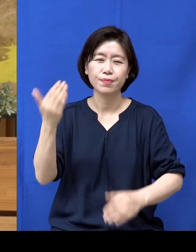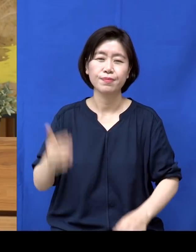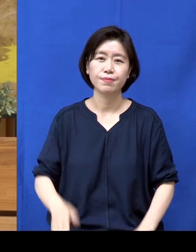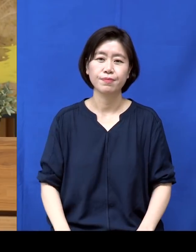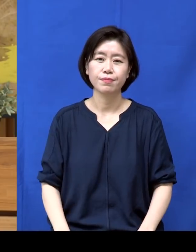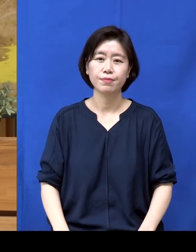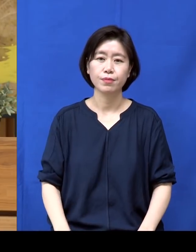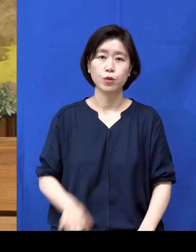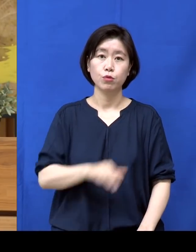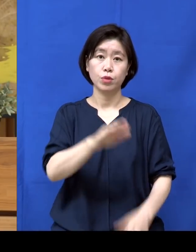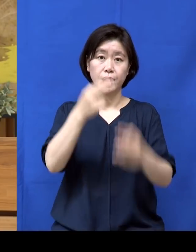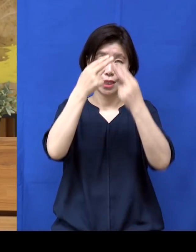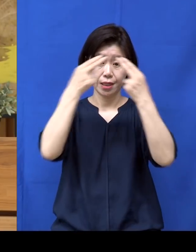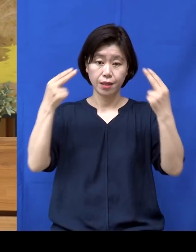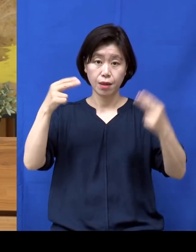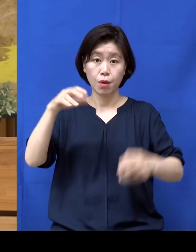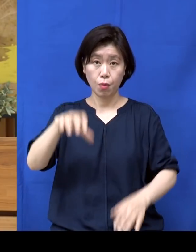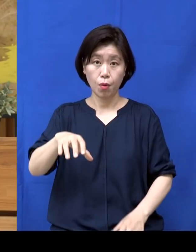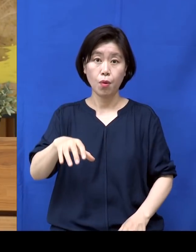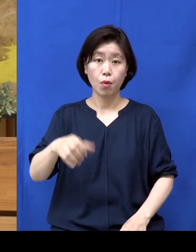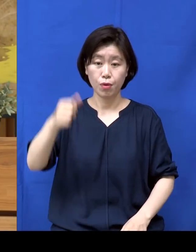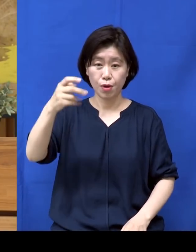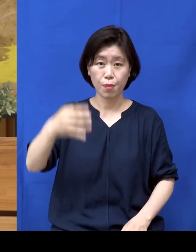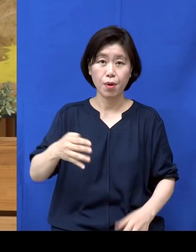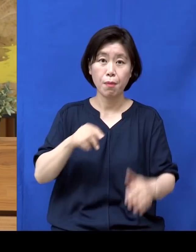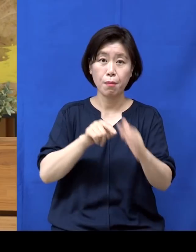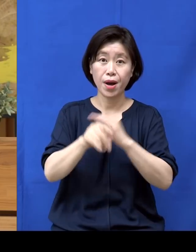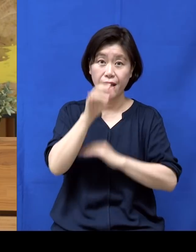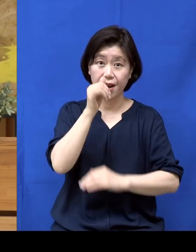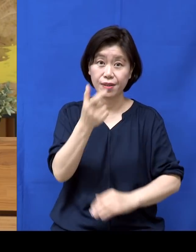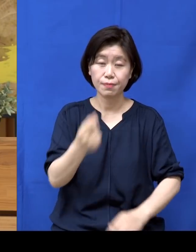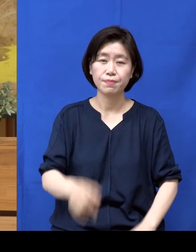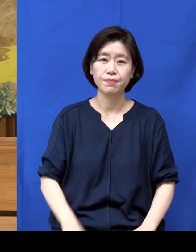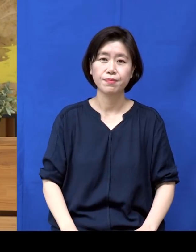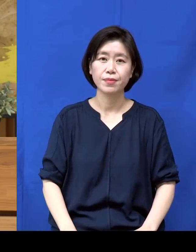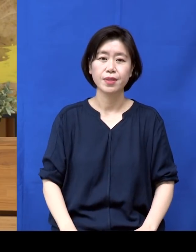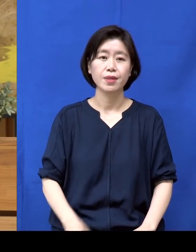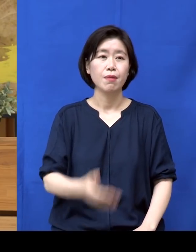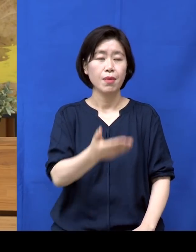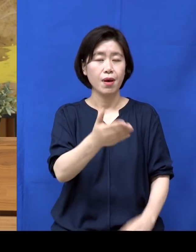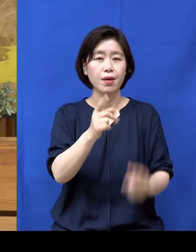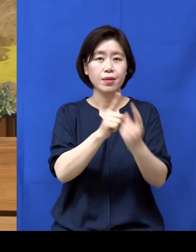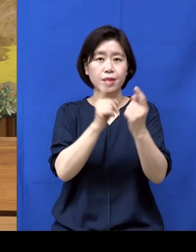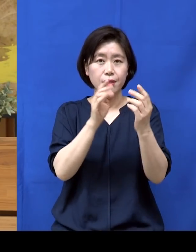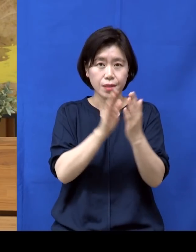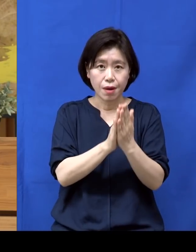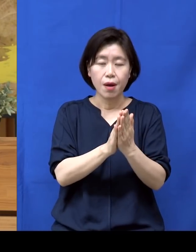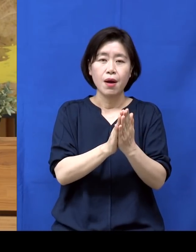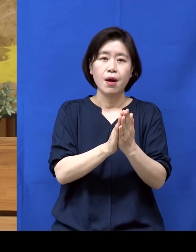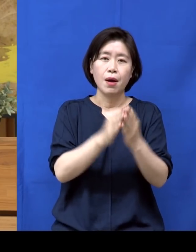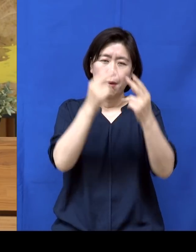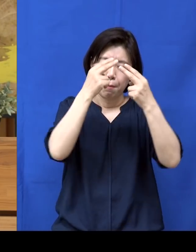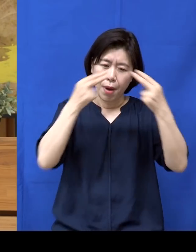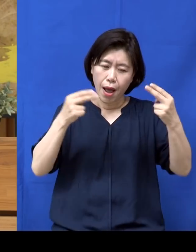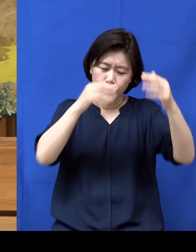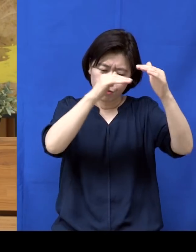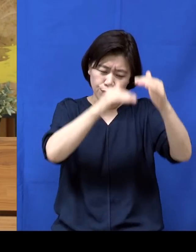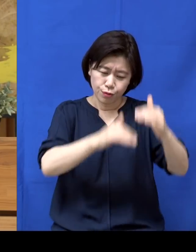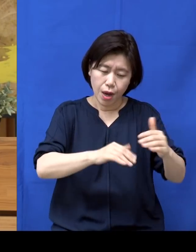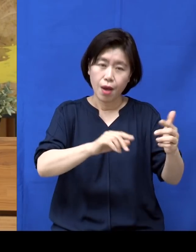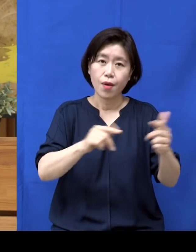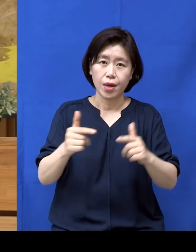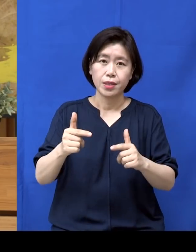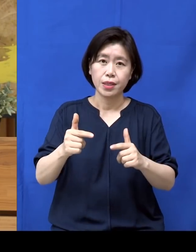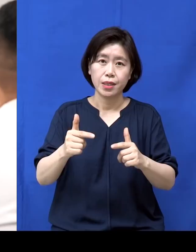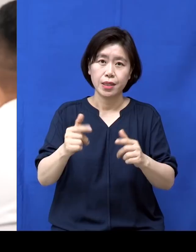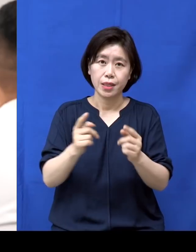뭐 장례식장도 여러 번 가보셨겠지만 직접 참관하고 직접 이제 고인을 장례식을 치르는 절차를 보셨을 때 느낌이